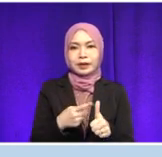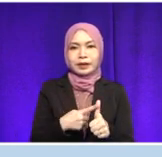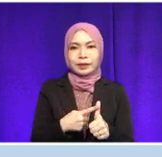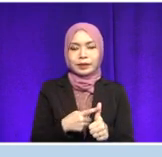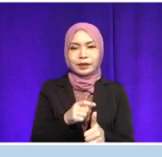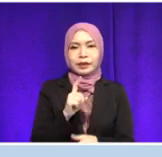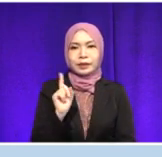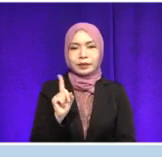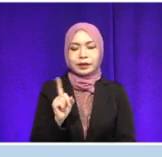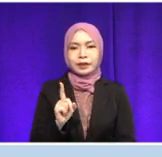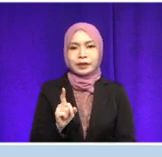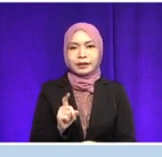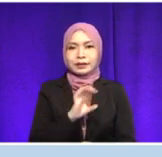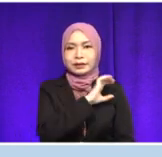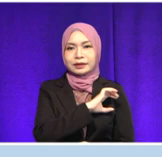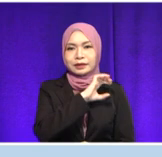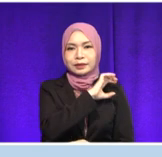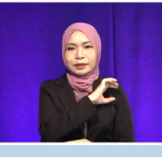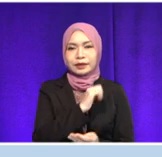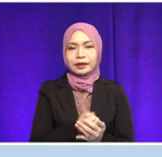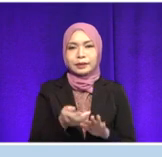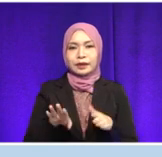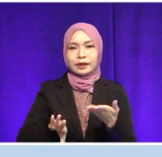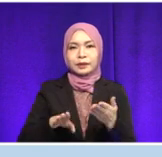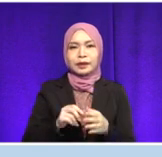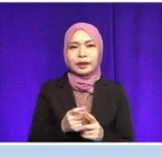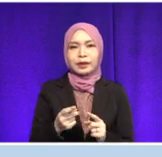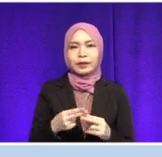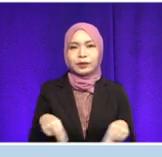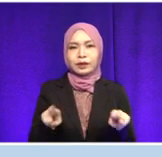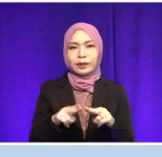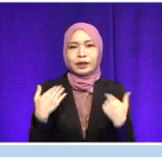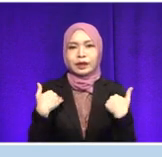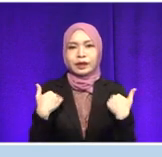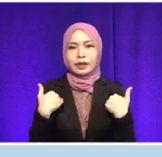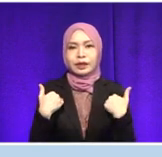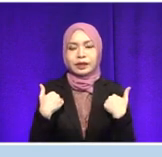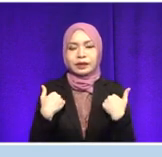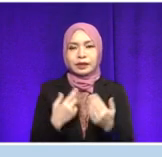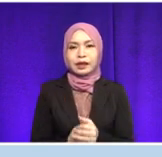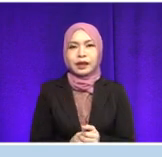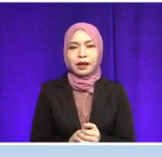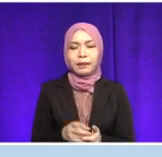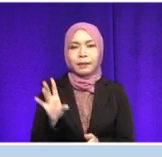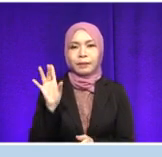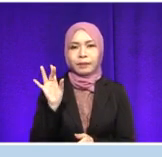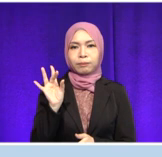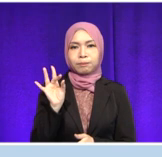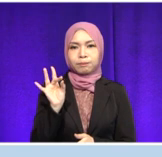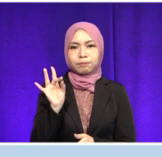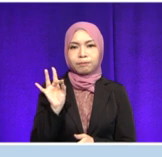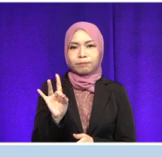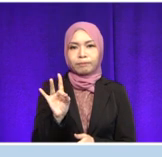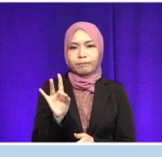mana ciri-ciri pertimbangan utama ini terdapat 8 ciri-ciri yang akan menimbulkan